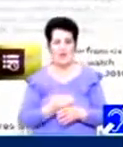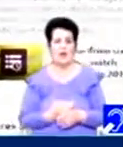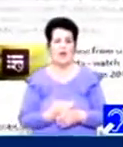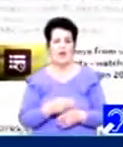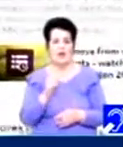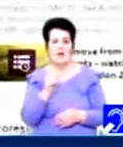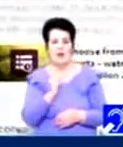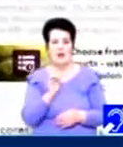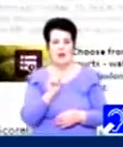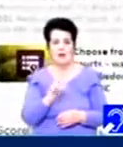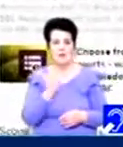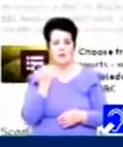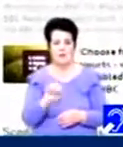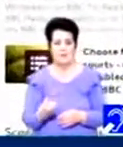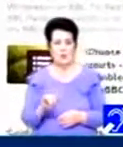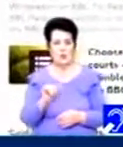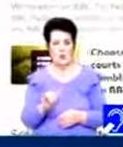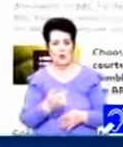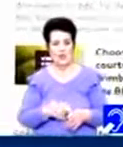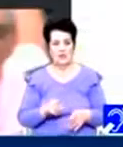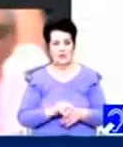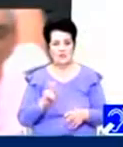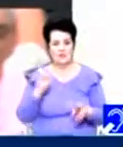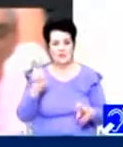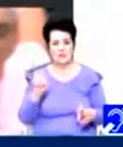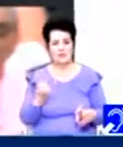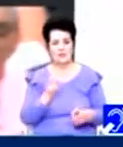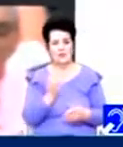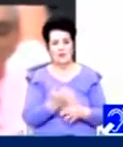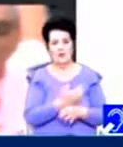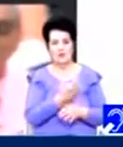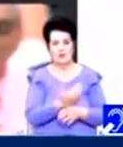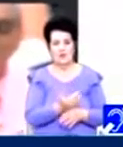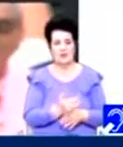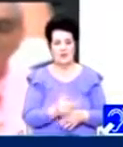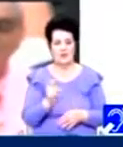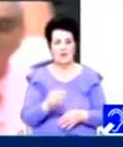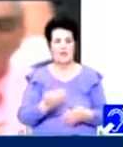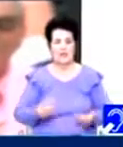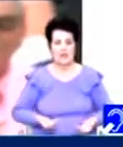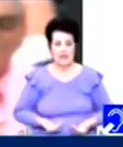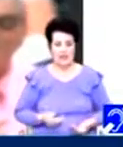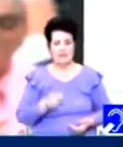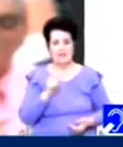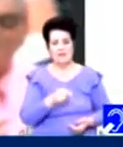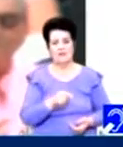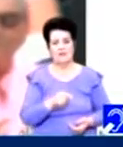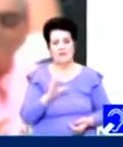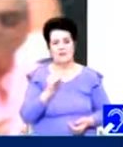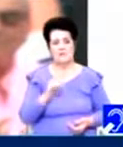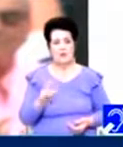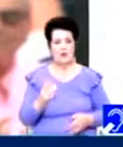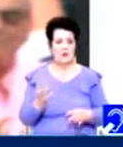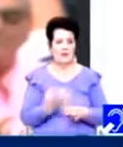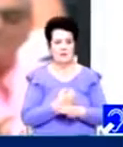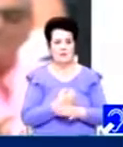titrat, Simona Halep a învins-o pe Serena Williams și a câștigat titlul la Wimbledon. The Sun a scris pe site, trăiască Simona. Simona Halep a câștigat turneul de